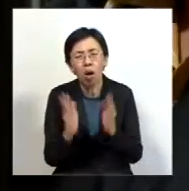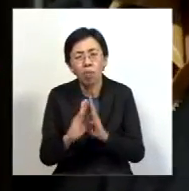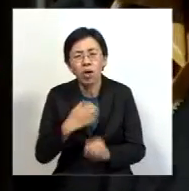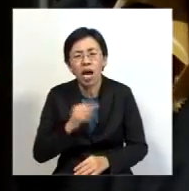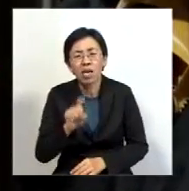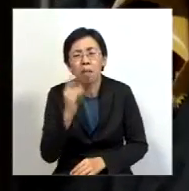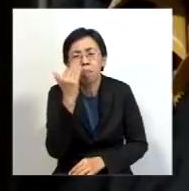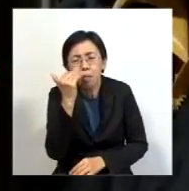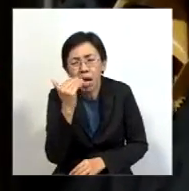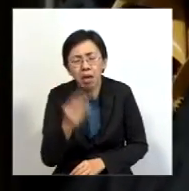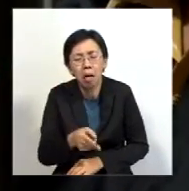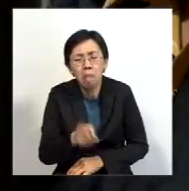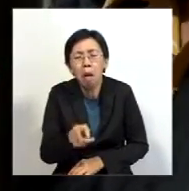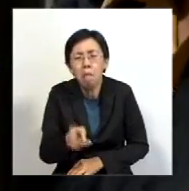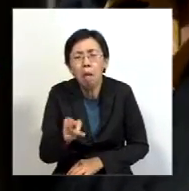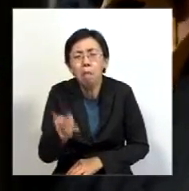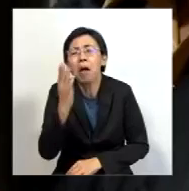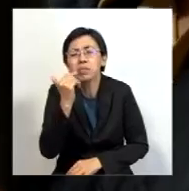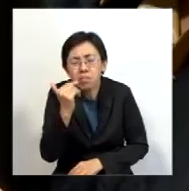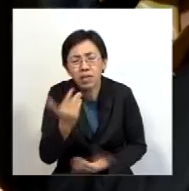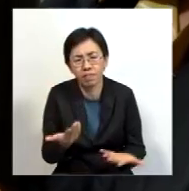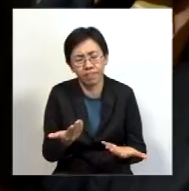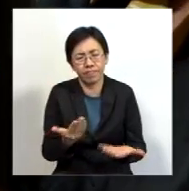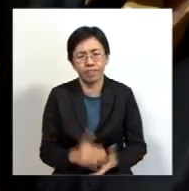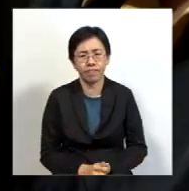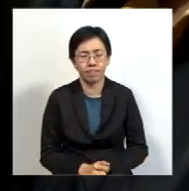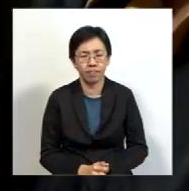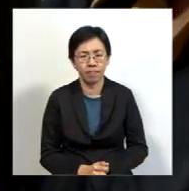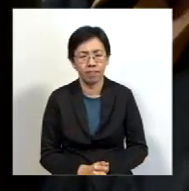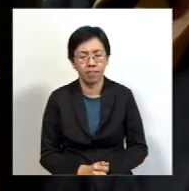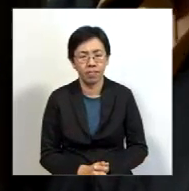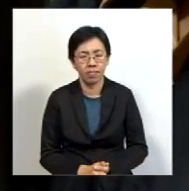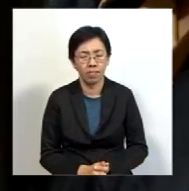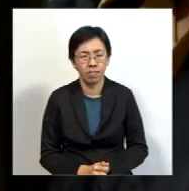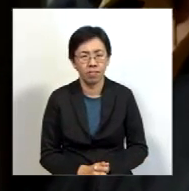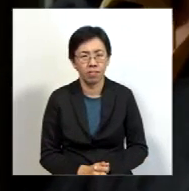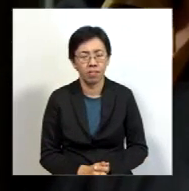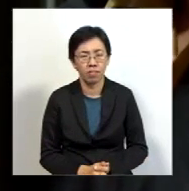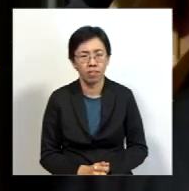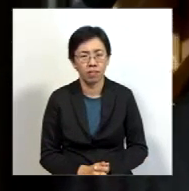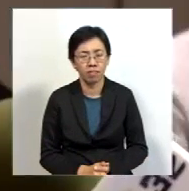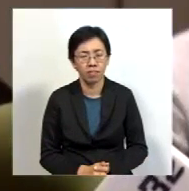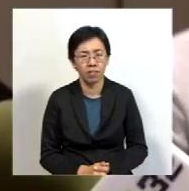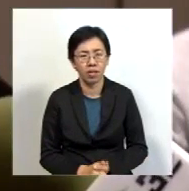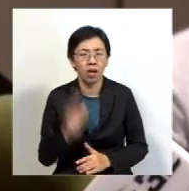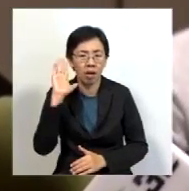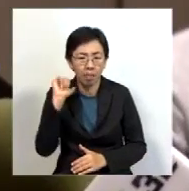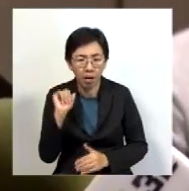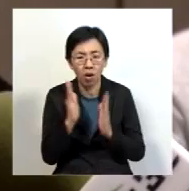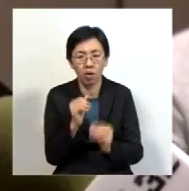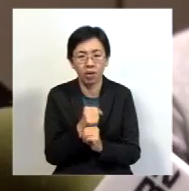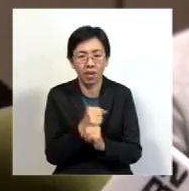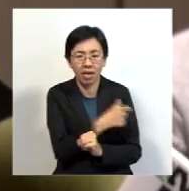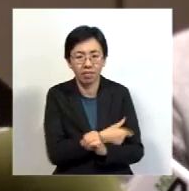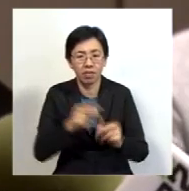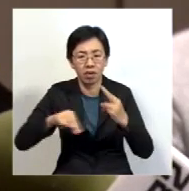ทำไมถึงเข้าไปก่อเหตุอย่างโหดเหี้ยมกับผู้บริสุทธิ์ได้ด้านพ่อของนายธีรชัดเองพนักงานรักษาความปลอดภัยก็บอกนะ